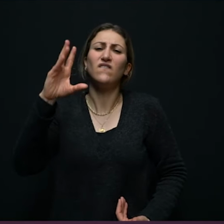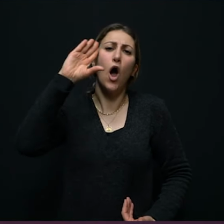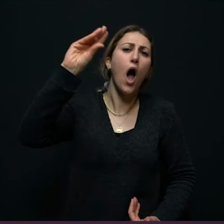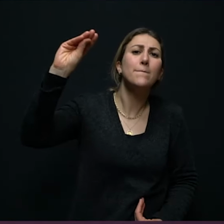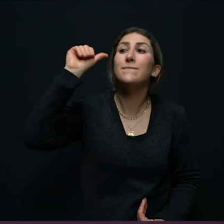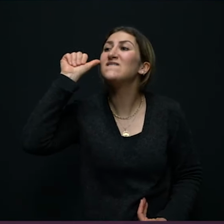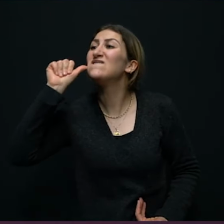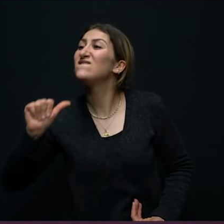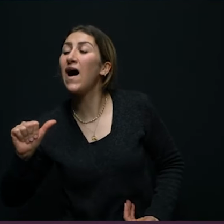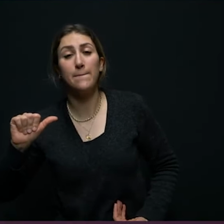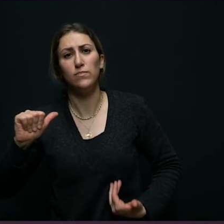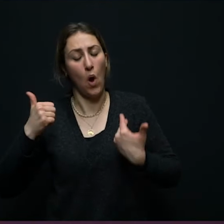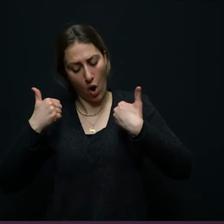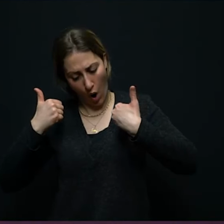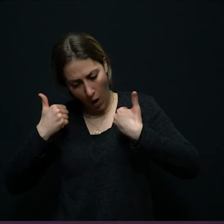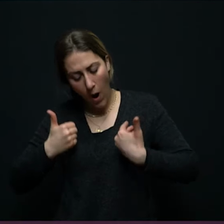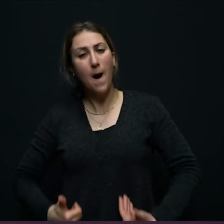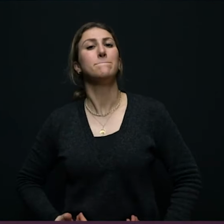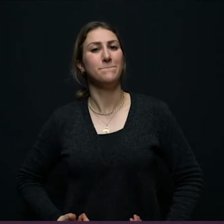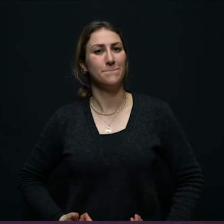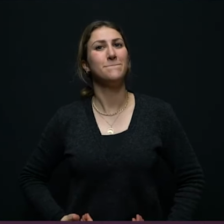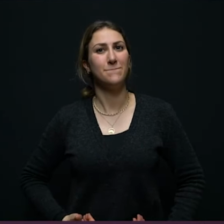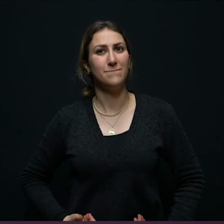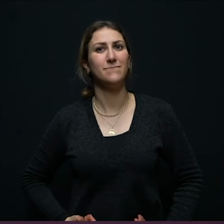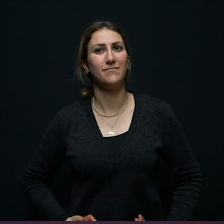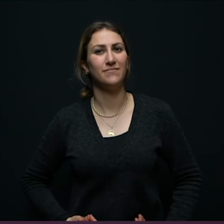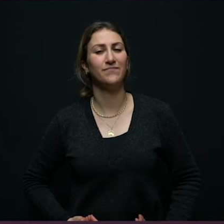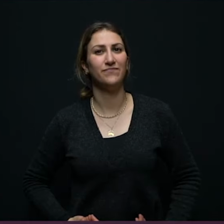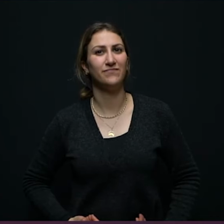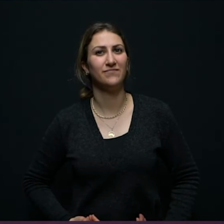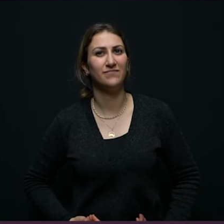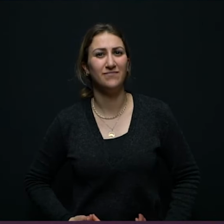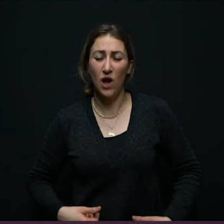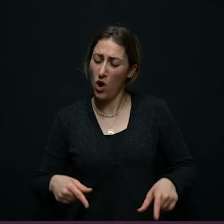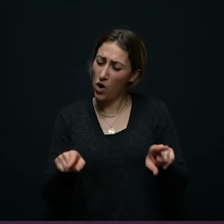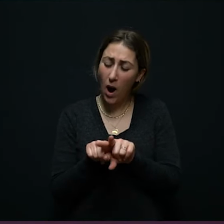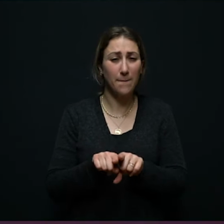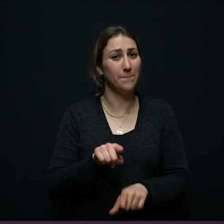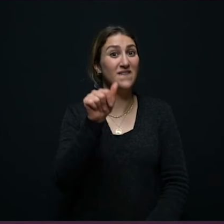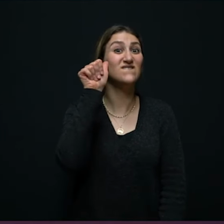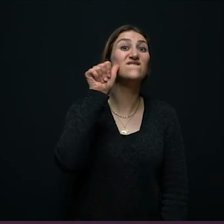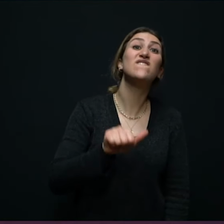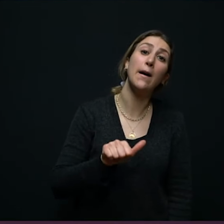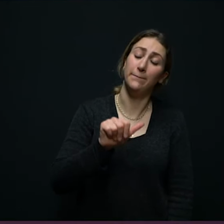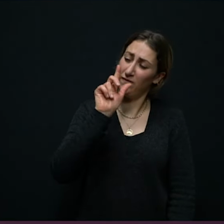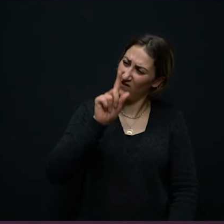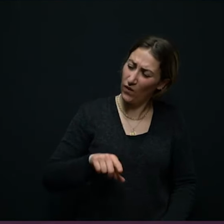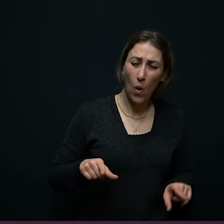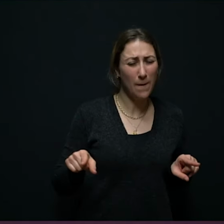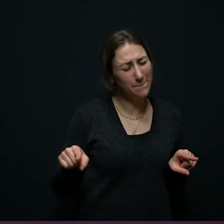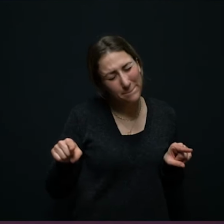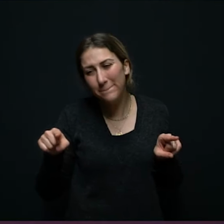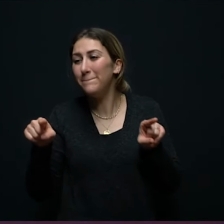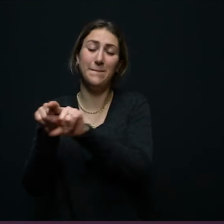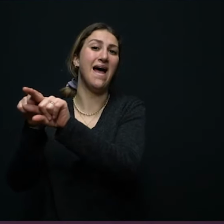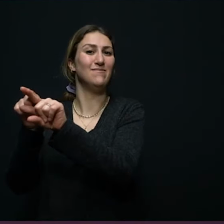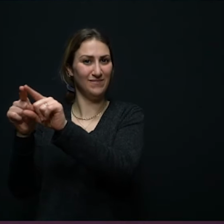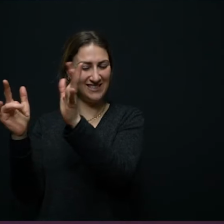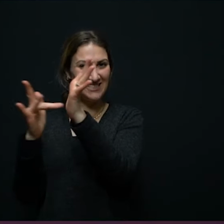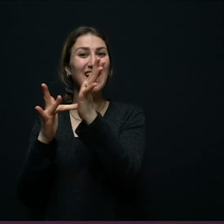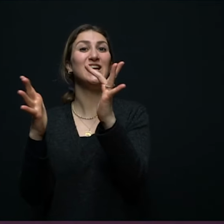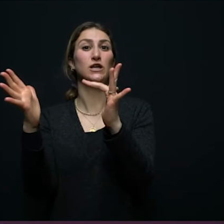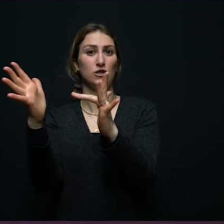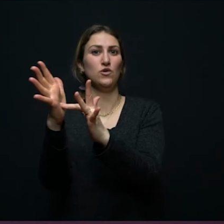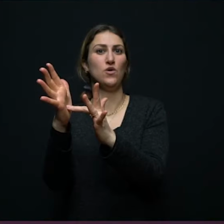c'est valable pour les femmes nous sommes tous appelés à ressembler à christ pas physiquement mais de manière